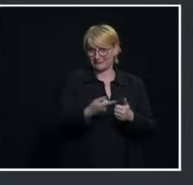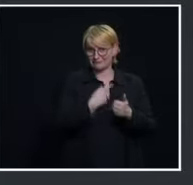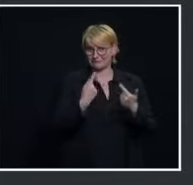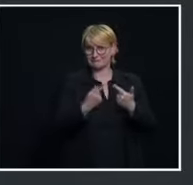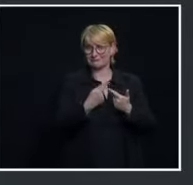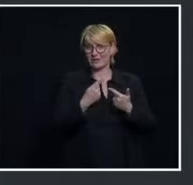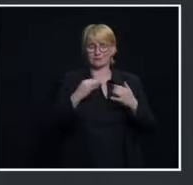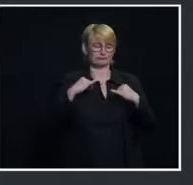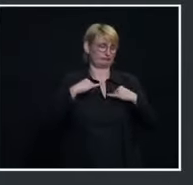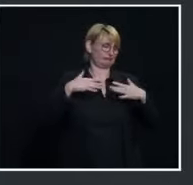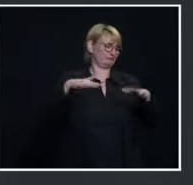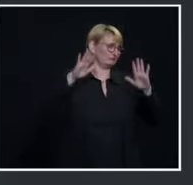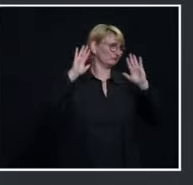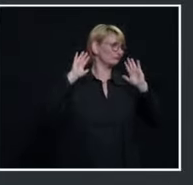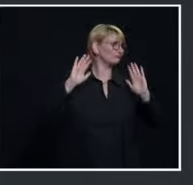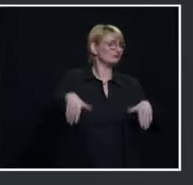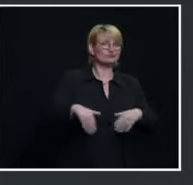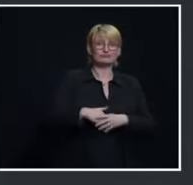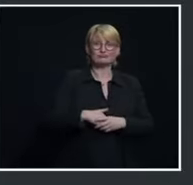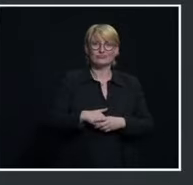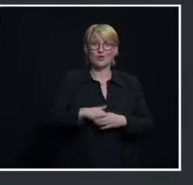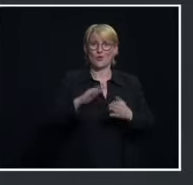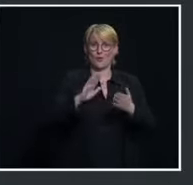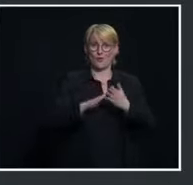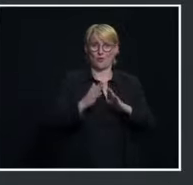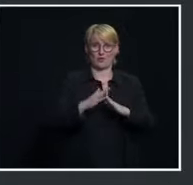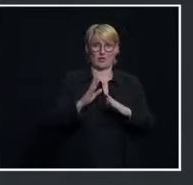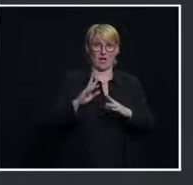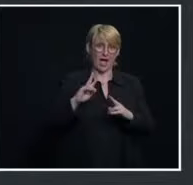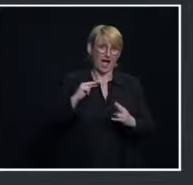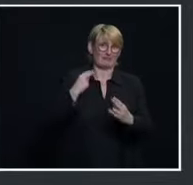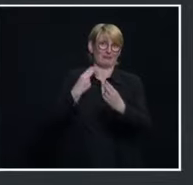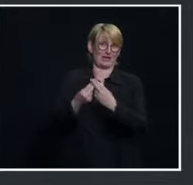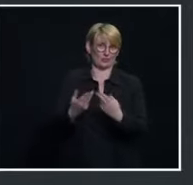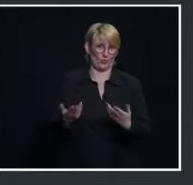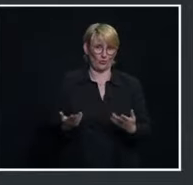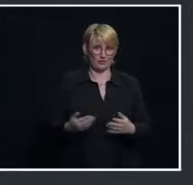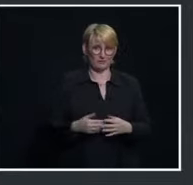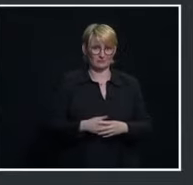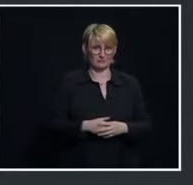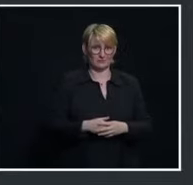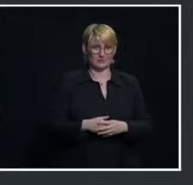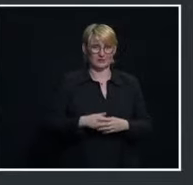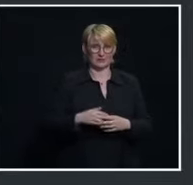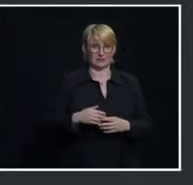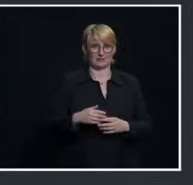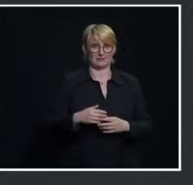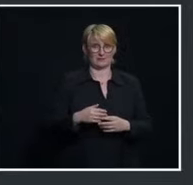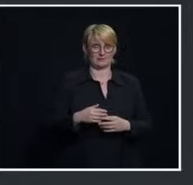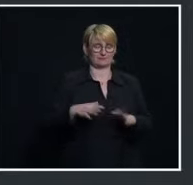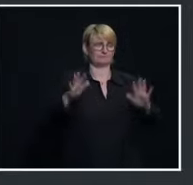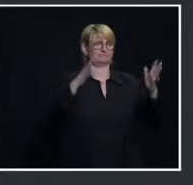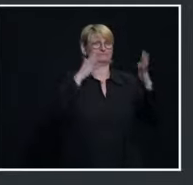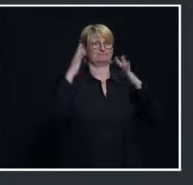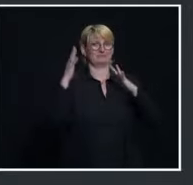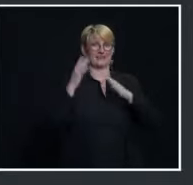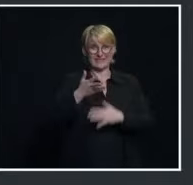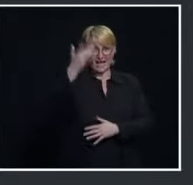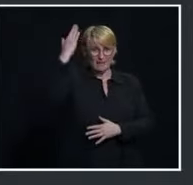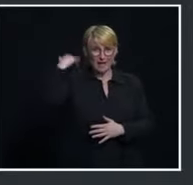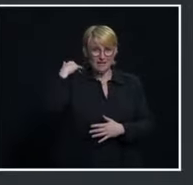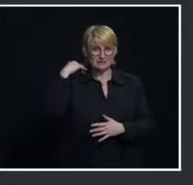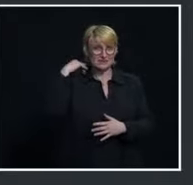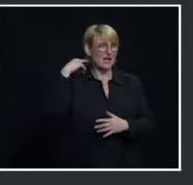aus Desinteresse oder aus Opportunismus. Die Schuld traf damals